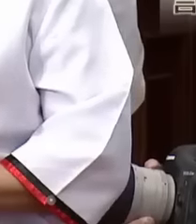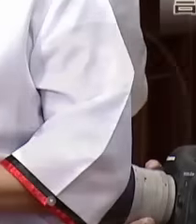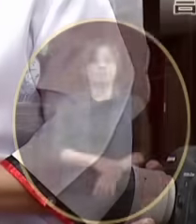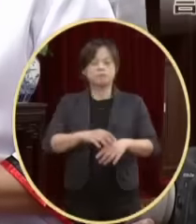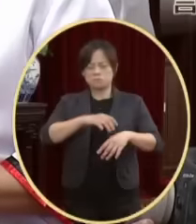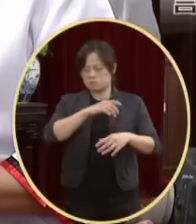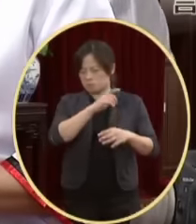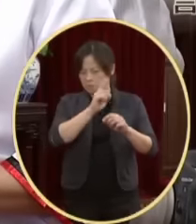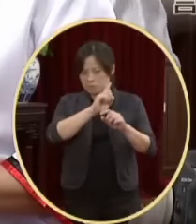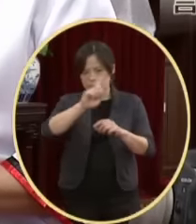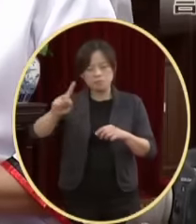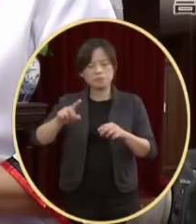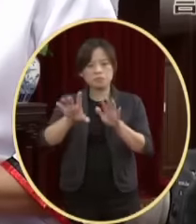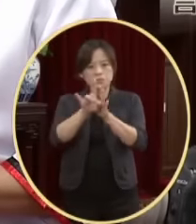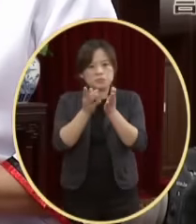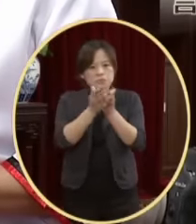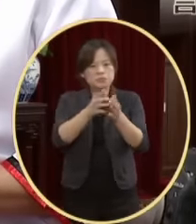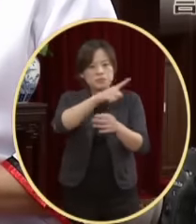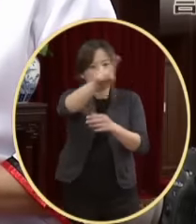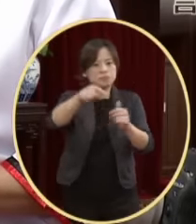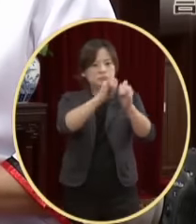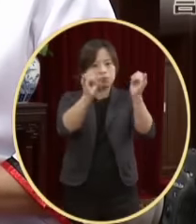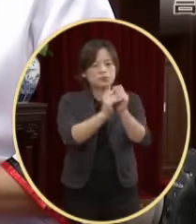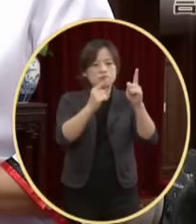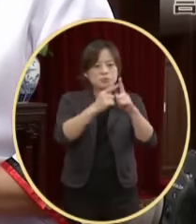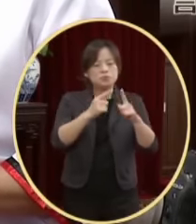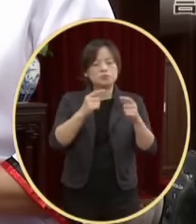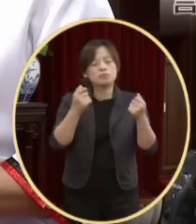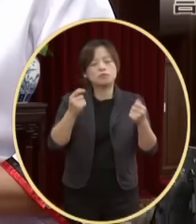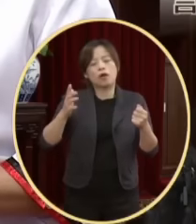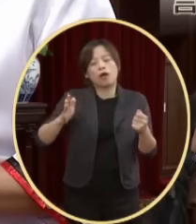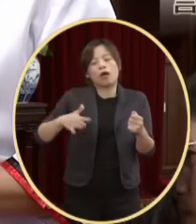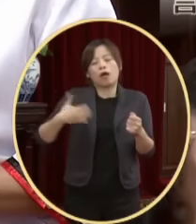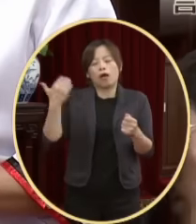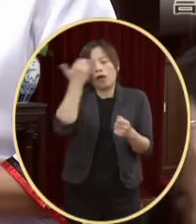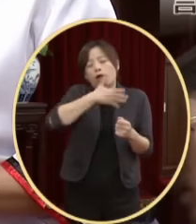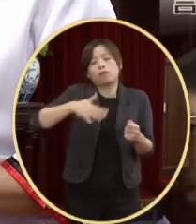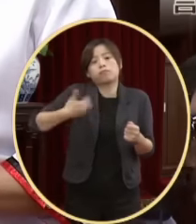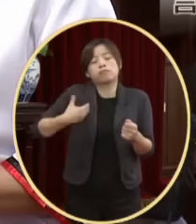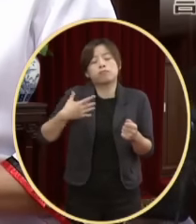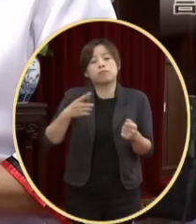所有兰屿的族人，在不知情的情况下，